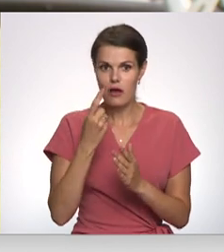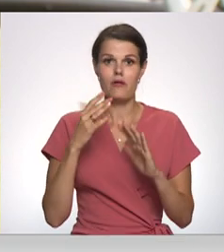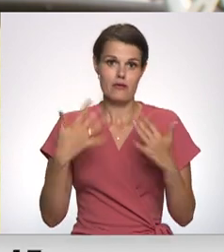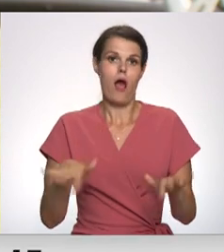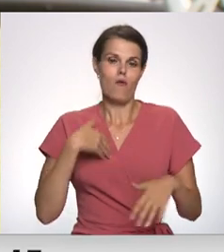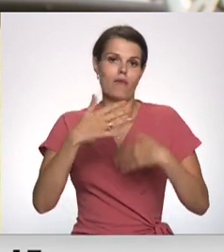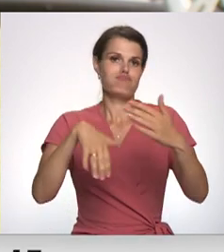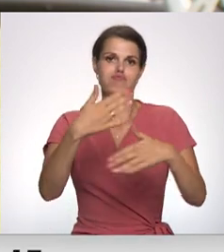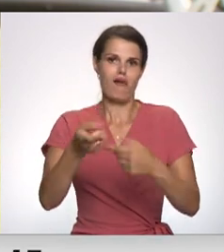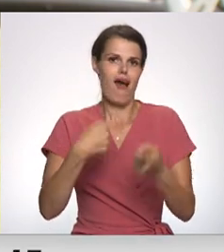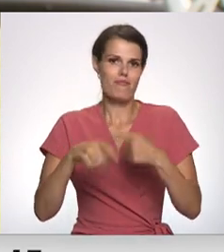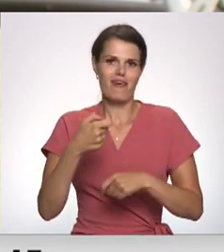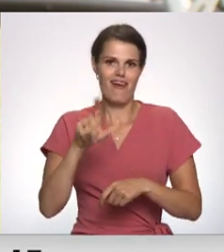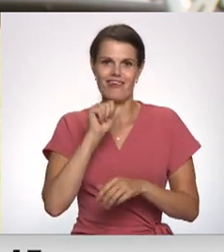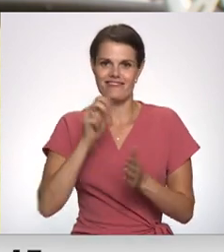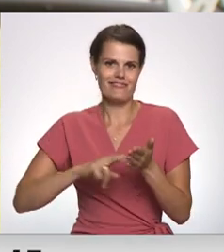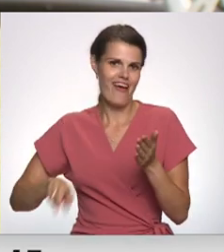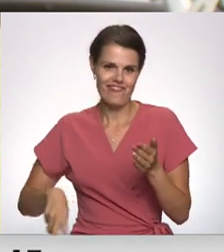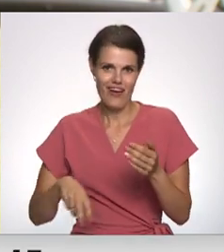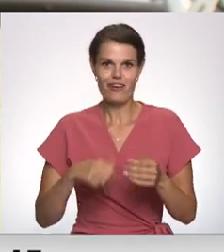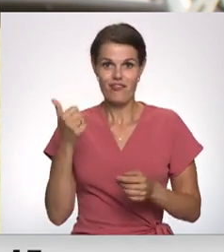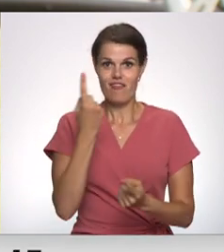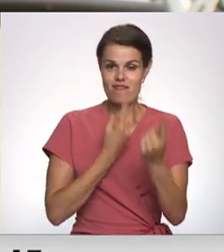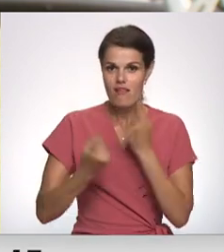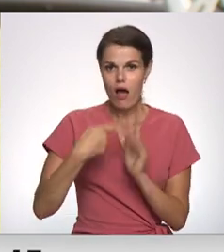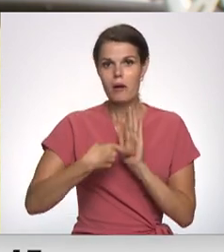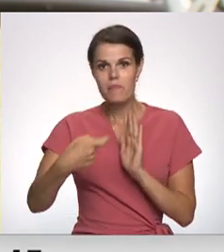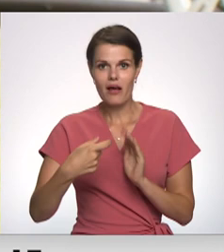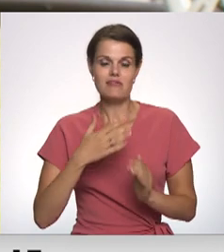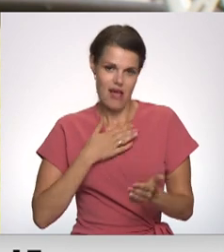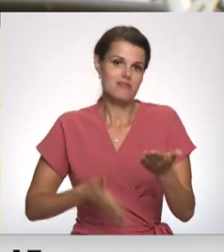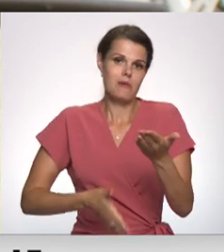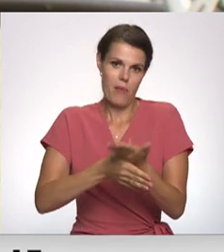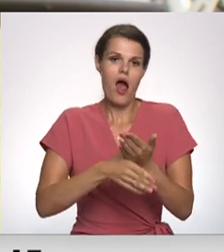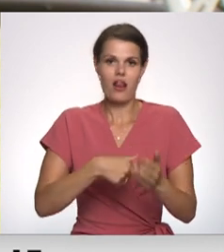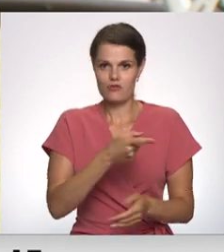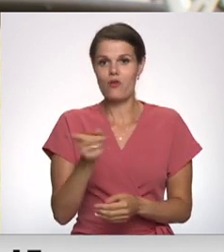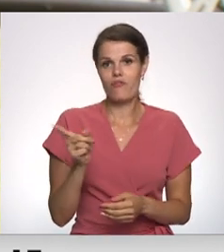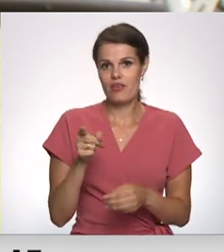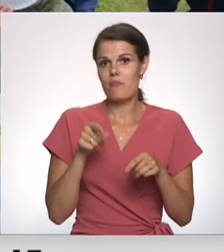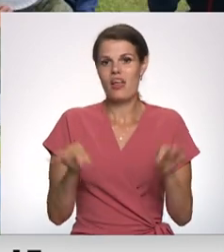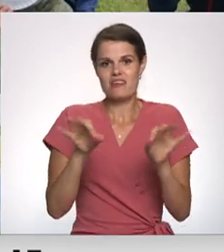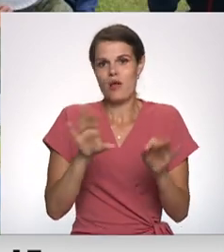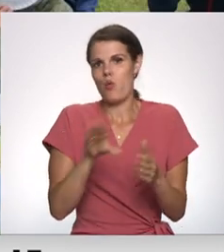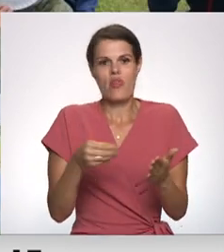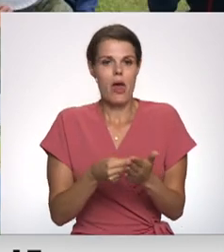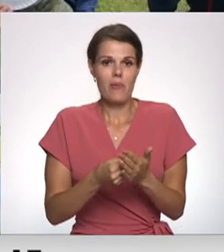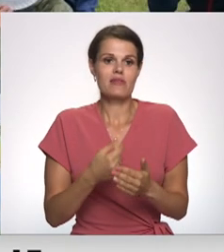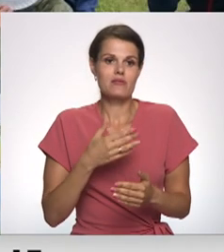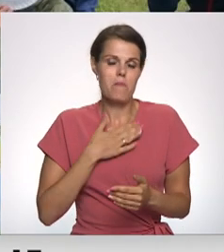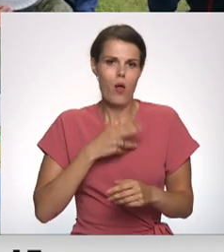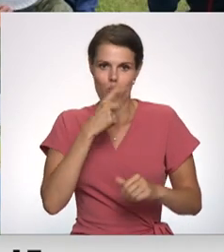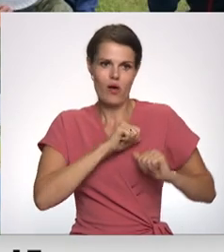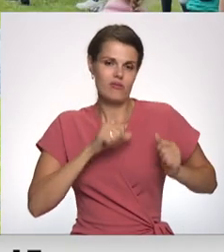ielikusi un es vienkārši atpakaļ vairs nevaru izliekt. Man vienkārši viņi nāk, viņi prasa un man ir jāpalīdz viņiem. Un tas jau neko nemaksā. Man tas nāk viss